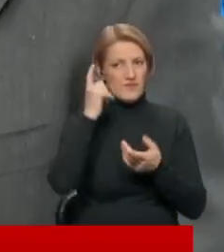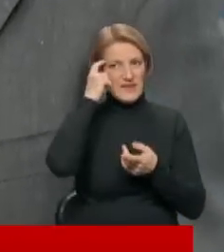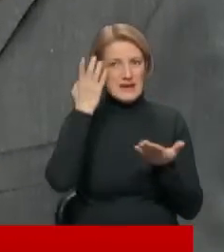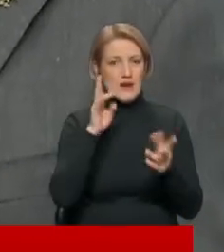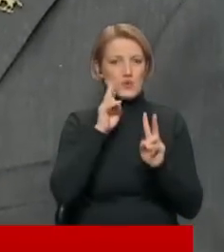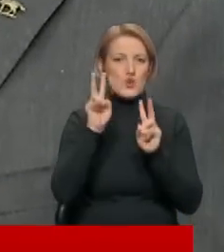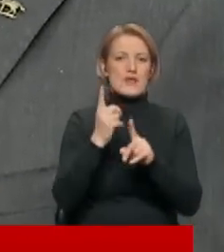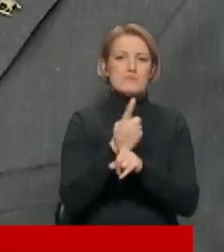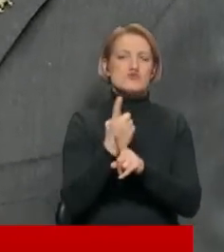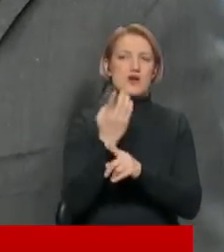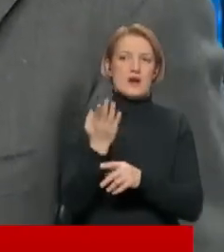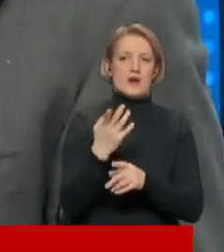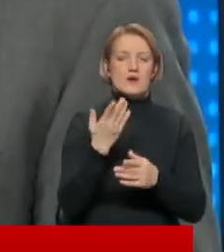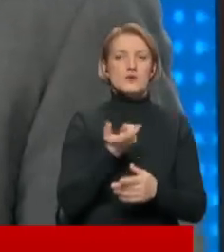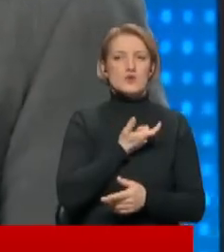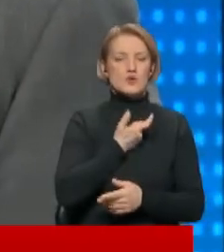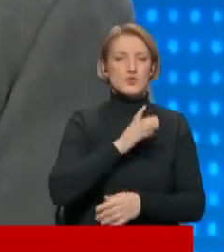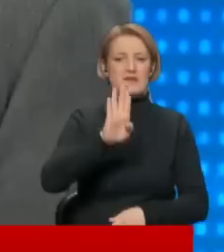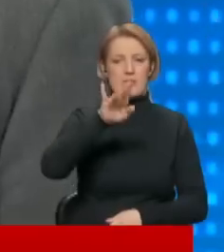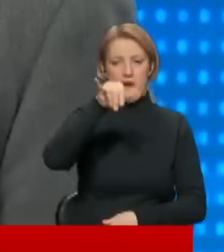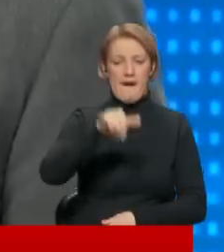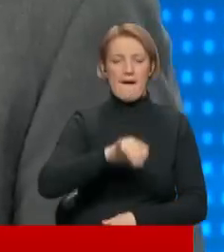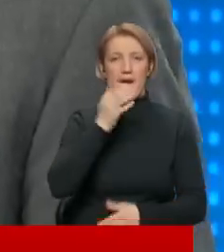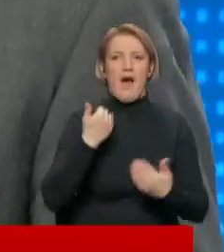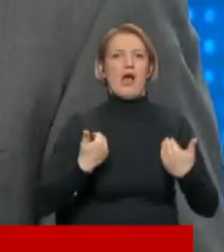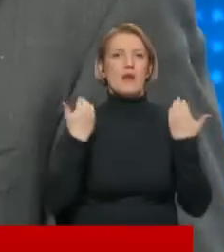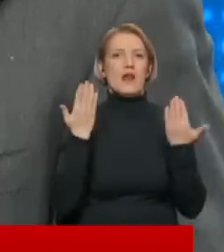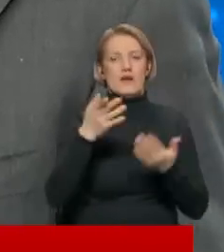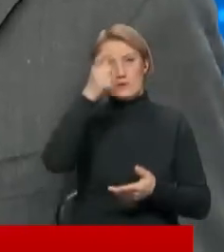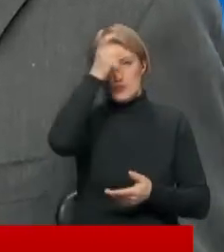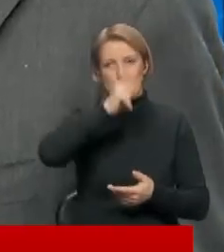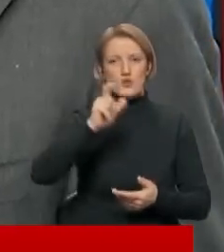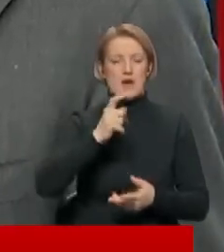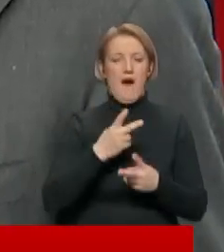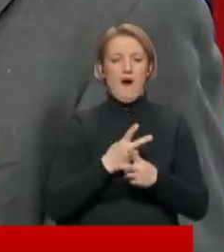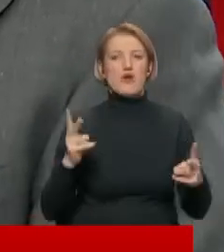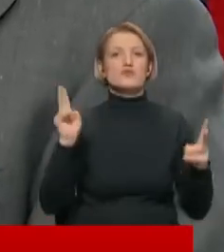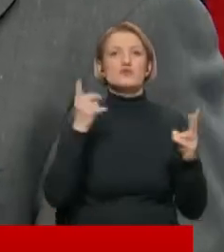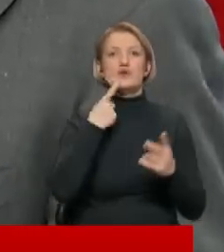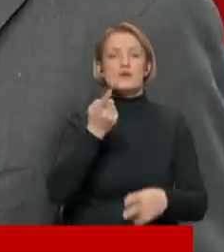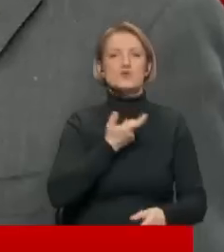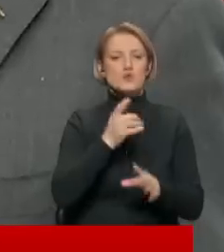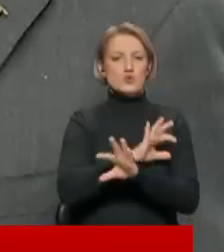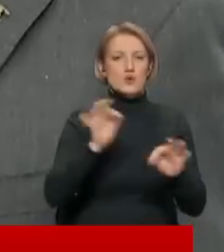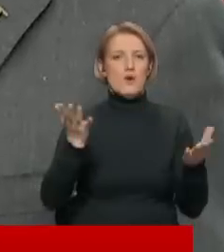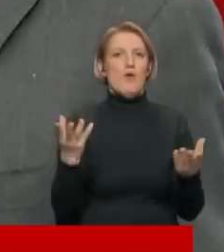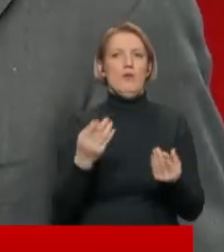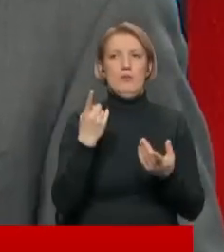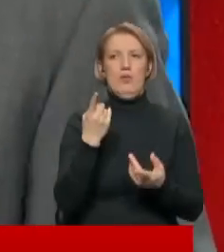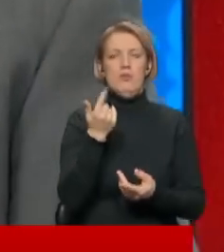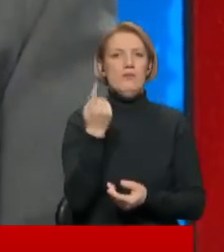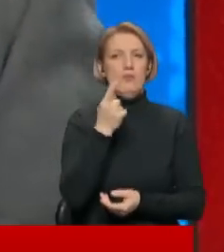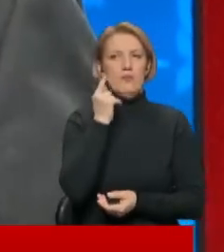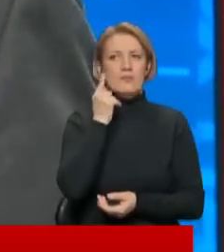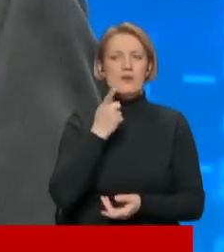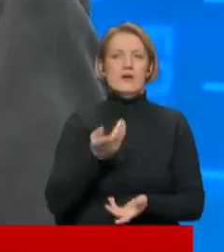gösteren bir şey hukuk demokrasi hak Adalet türkiye’de söyleyeyim Bu kadar hukuksuzluk oluyor birkaçisi Daha